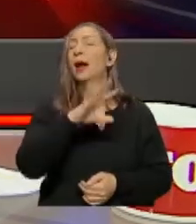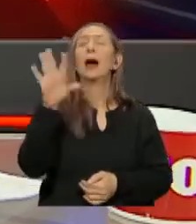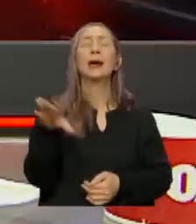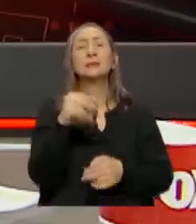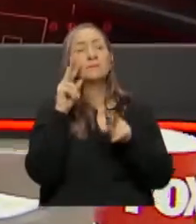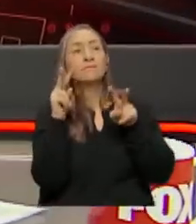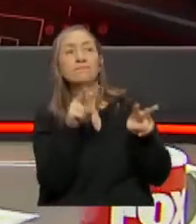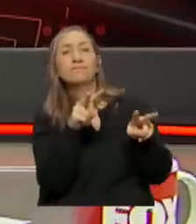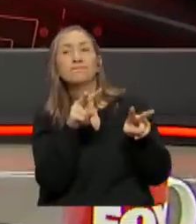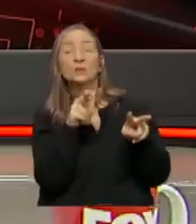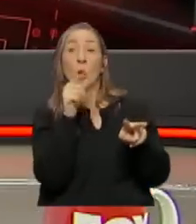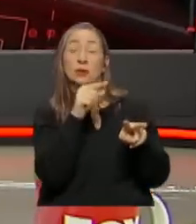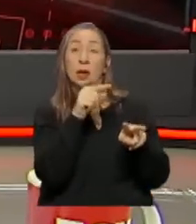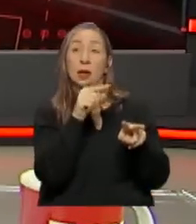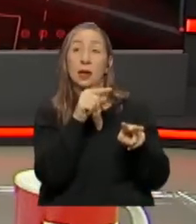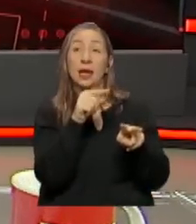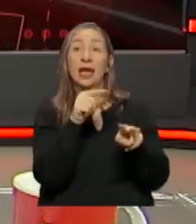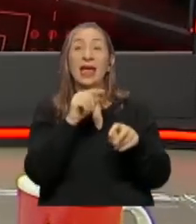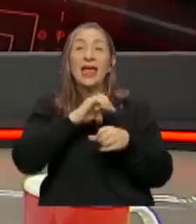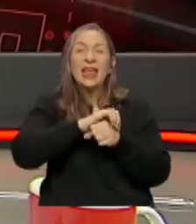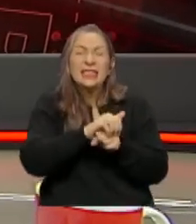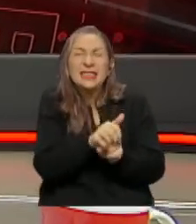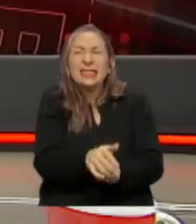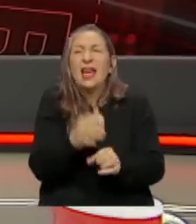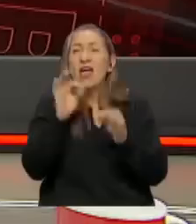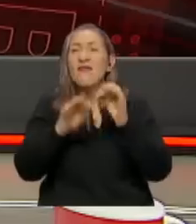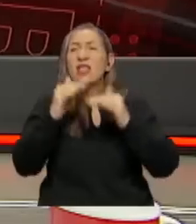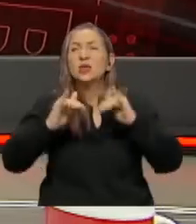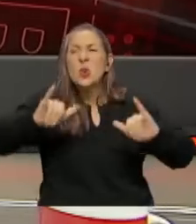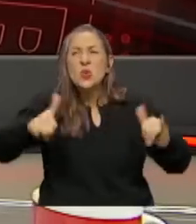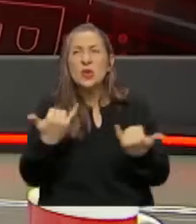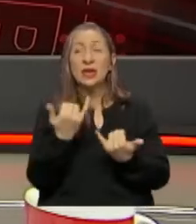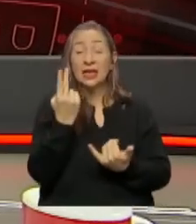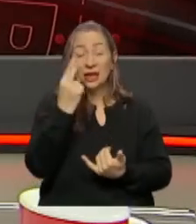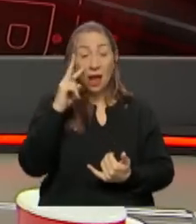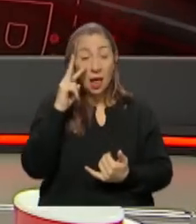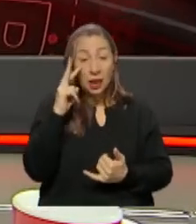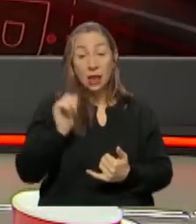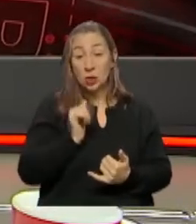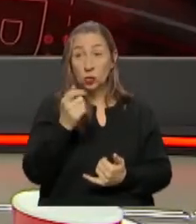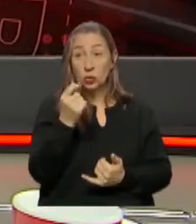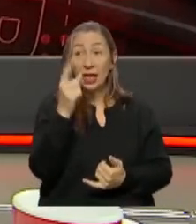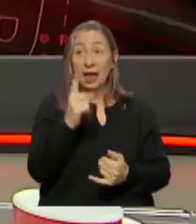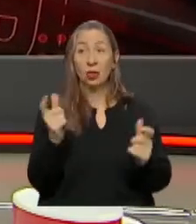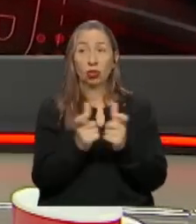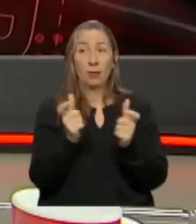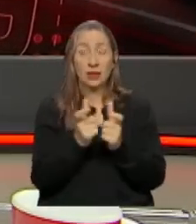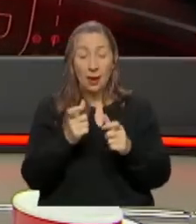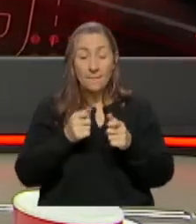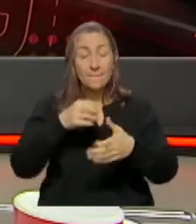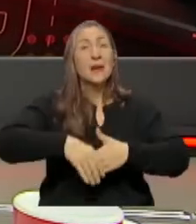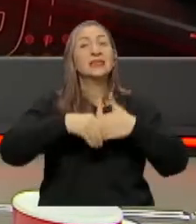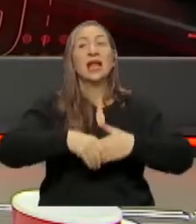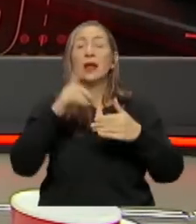Herkesin gözü kulağı orada. Ezildi insanlar enflasyonun altında. 7 Aralık'ta asgari ücretin ilk toplantısı, pazarlığın